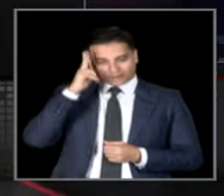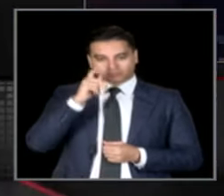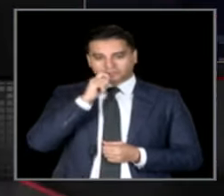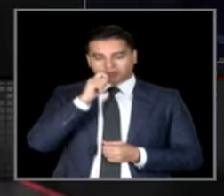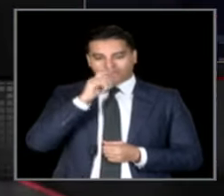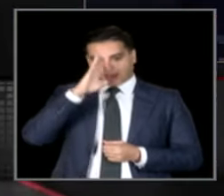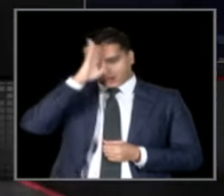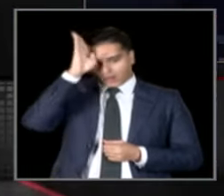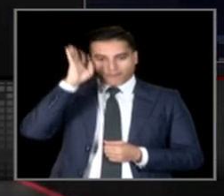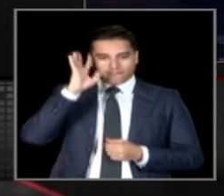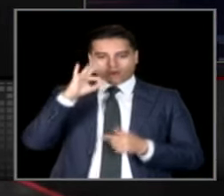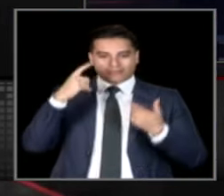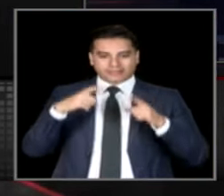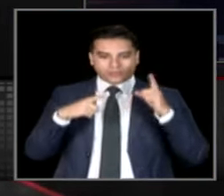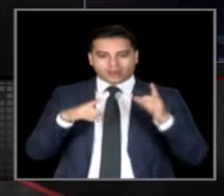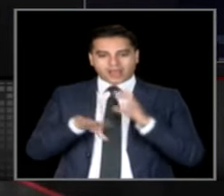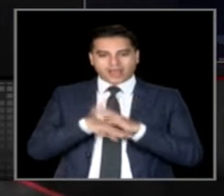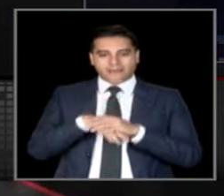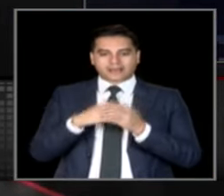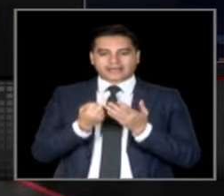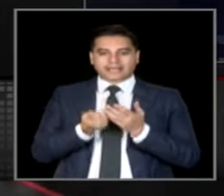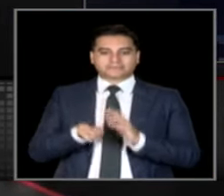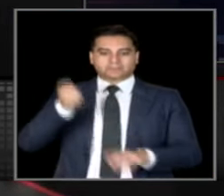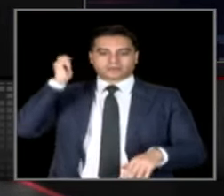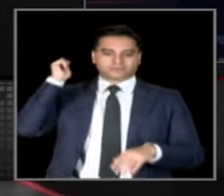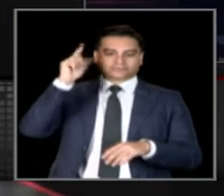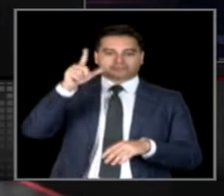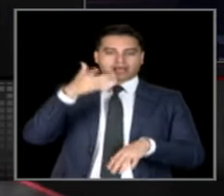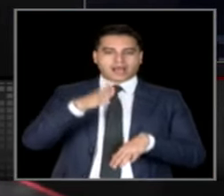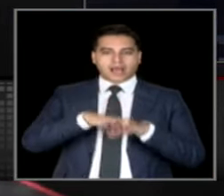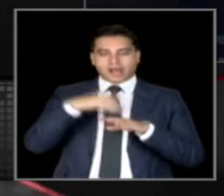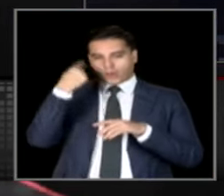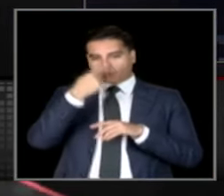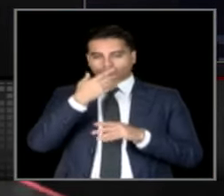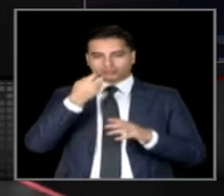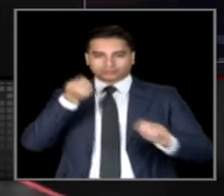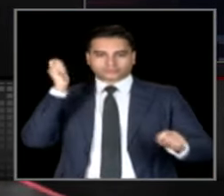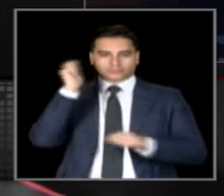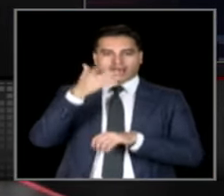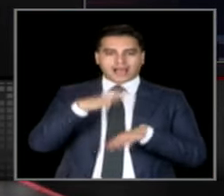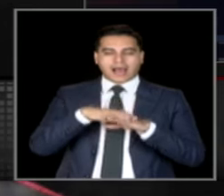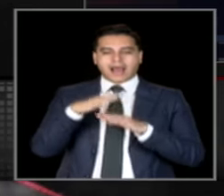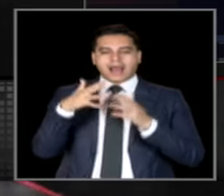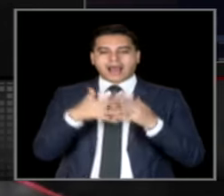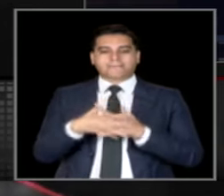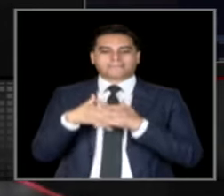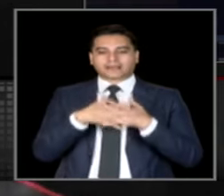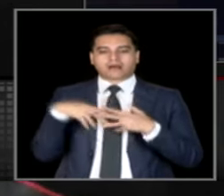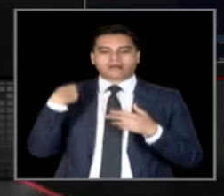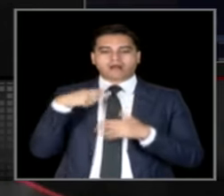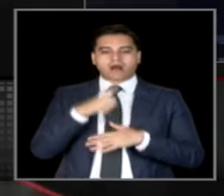من هو الصحفي العراقي الذي ألقى الحذاء في وجه الرئيس الأمريكي جورج